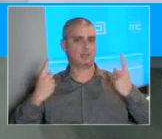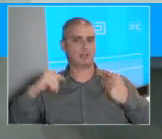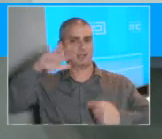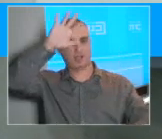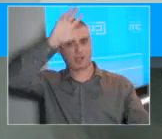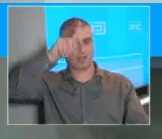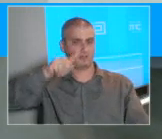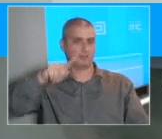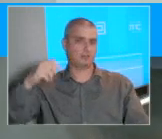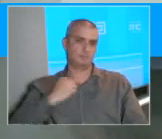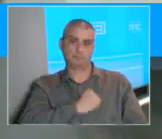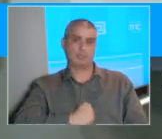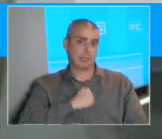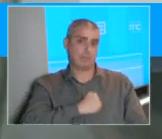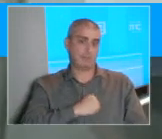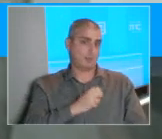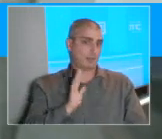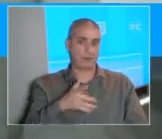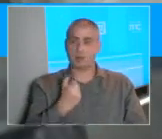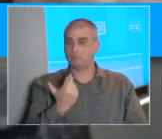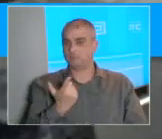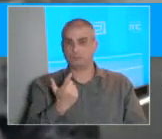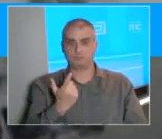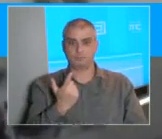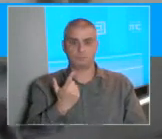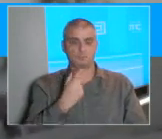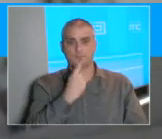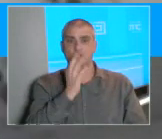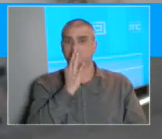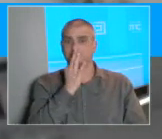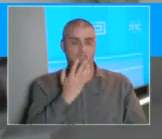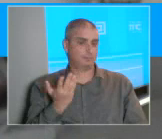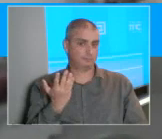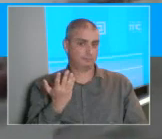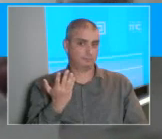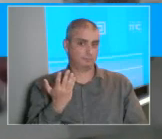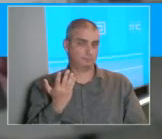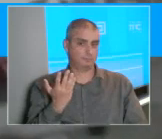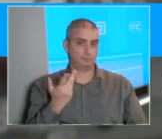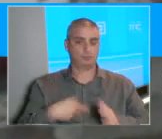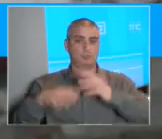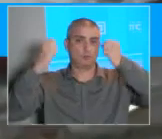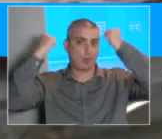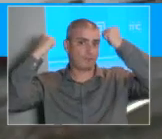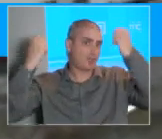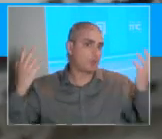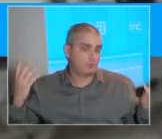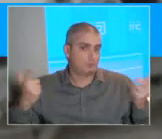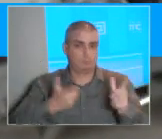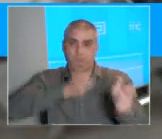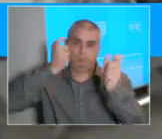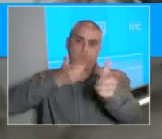איראן שמתאבלת על מאות צעירים, שיצאו להפגנות